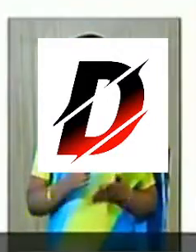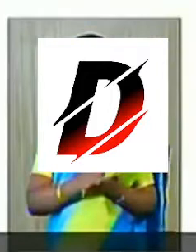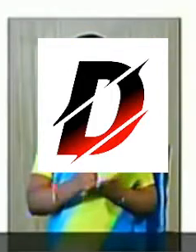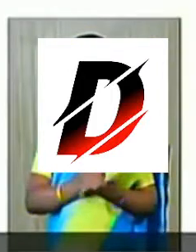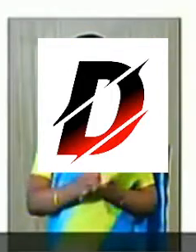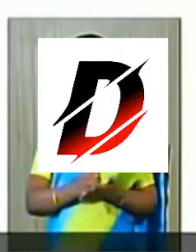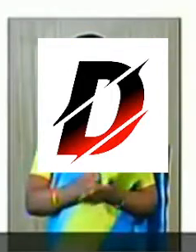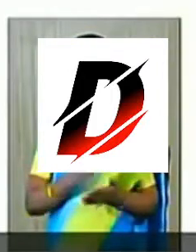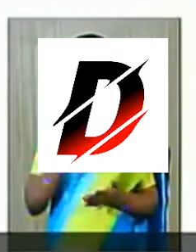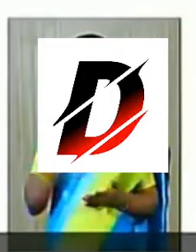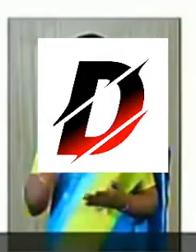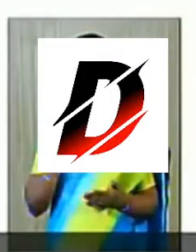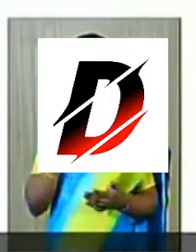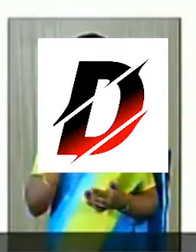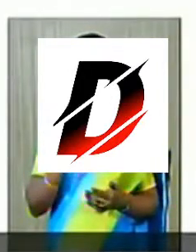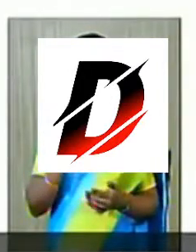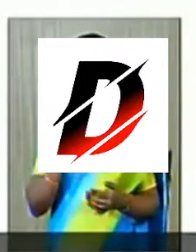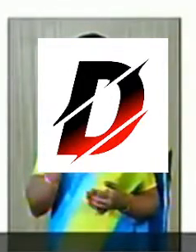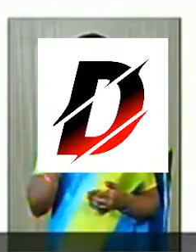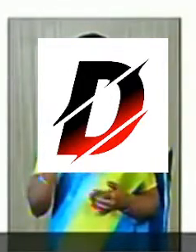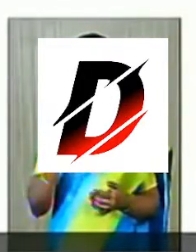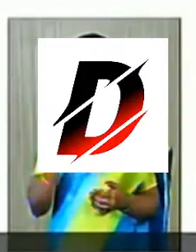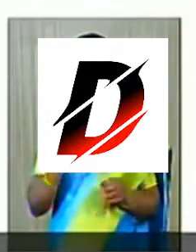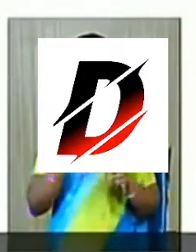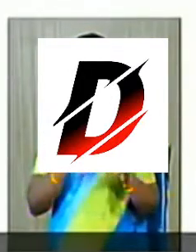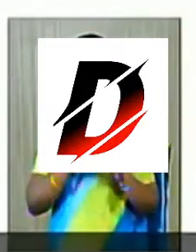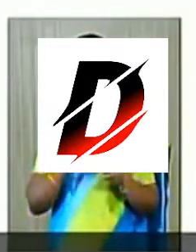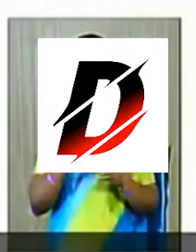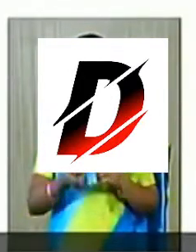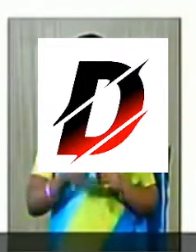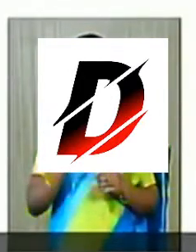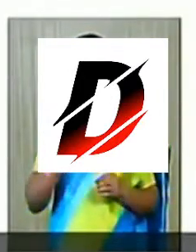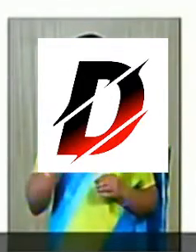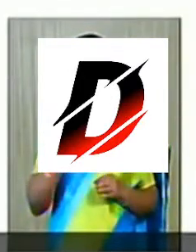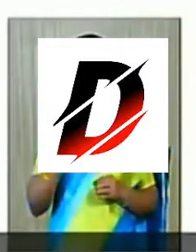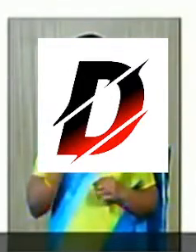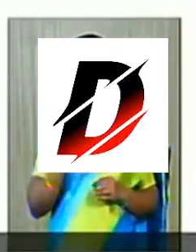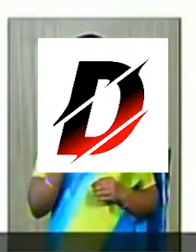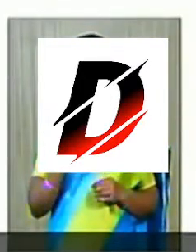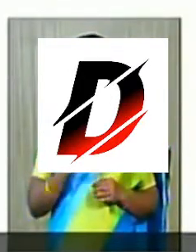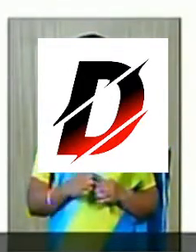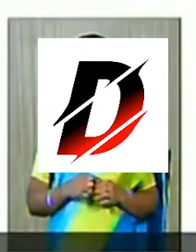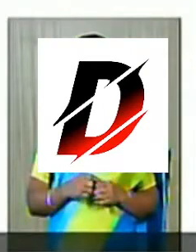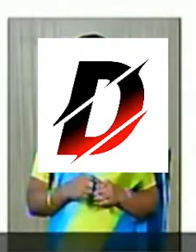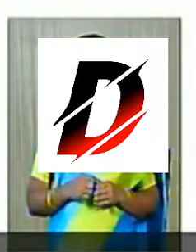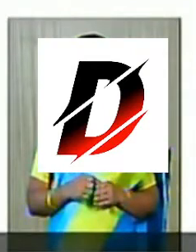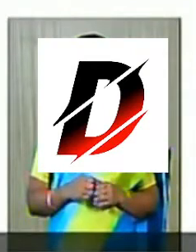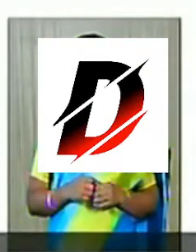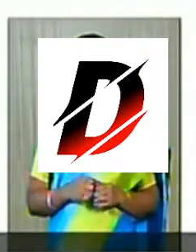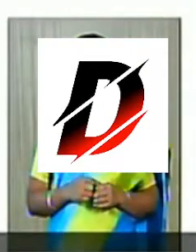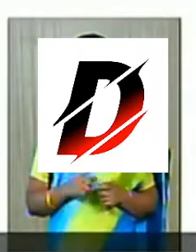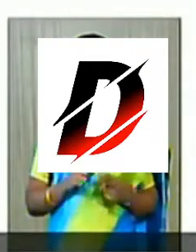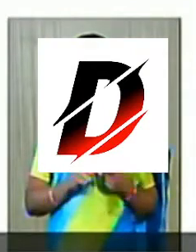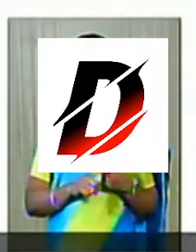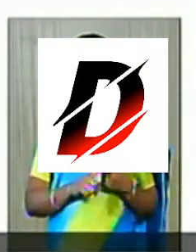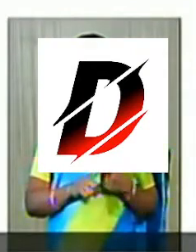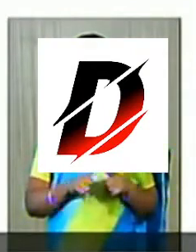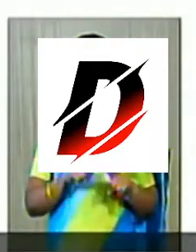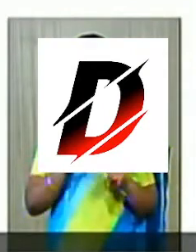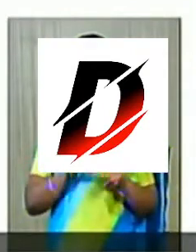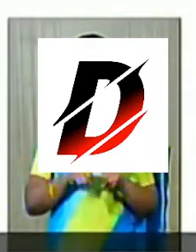இது பயிற்சி 3.16 முதல் கேள்வி, அதில் முதல் சப்டிவிஷன்